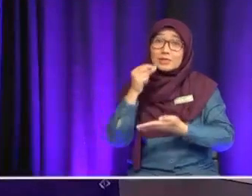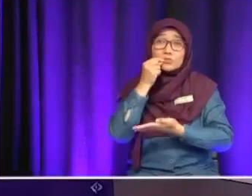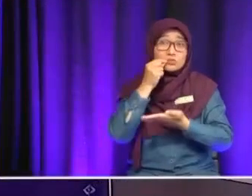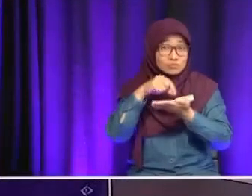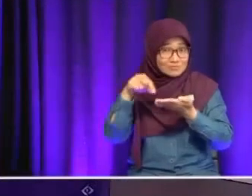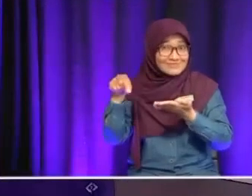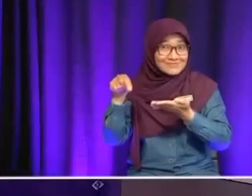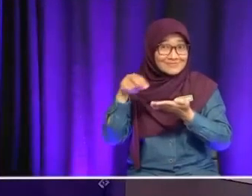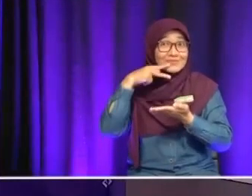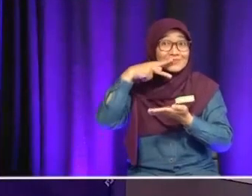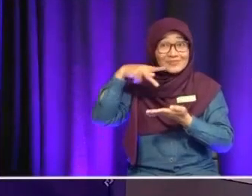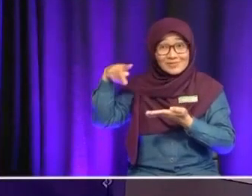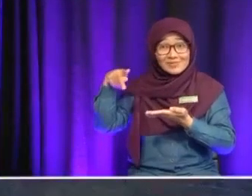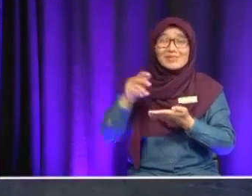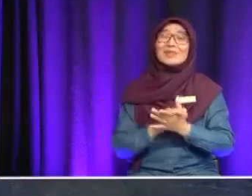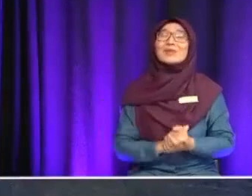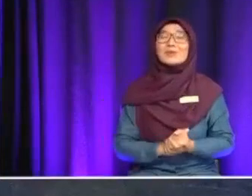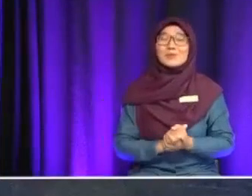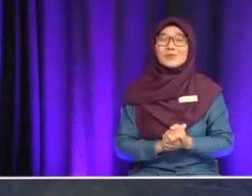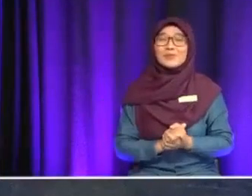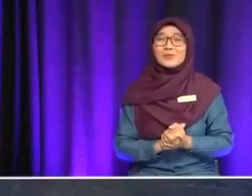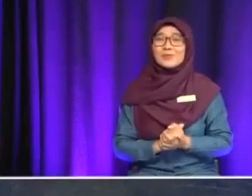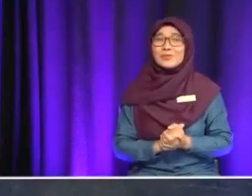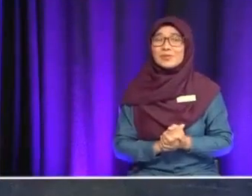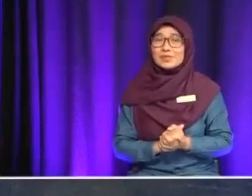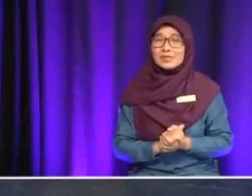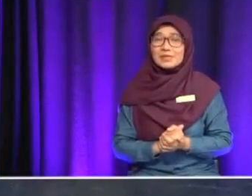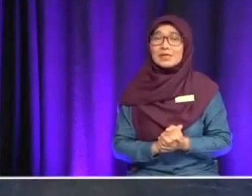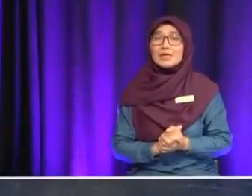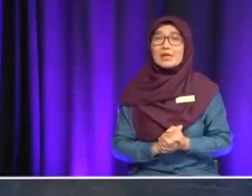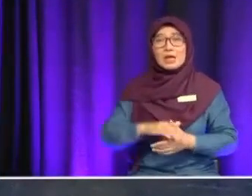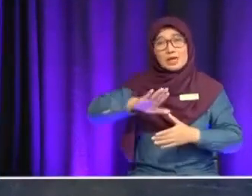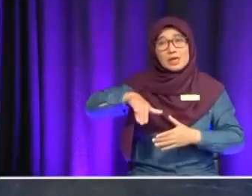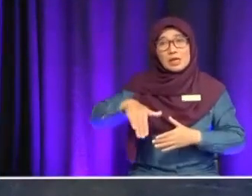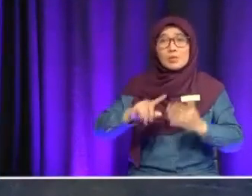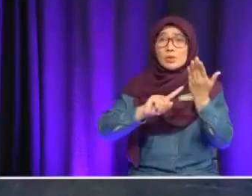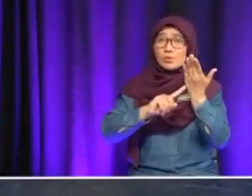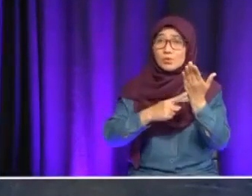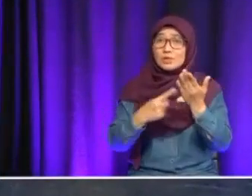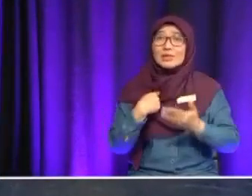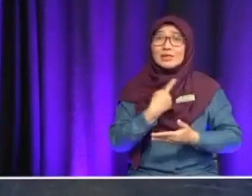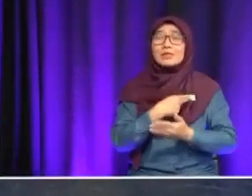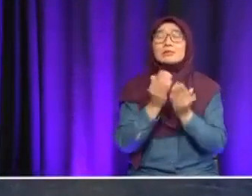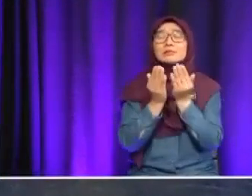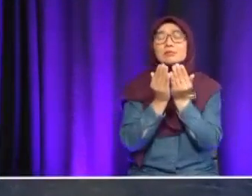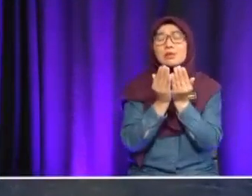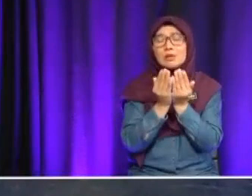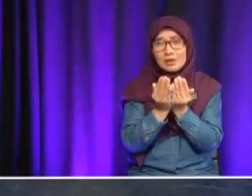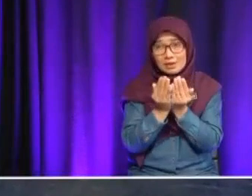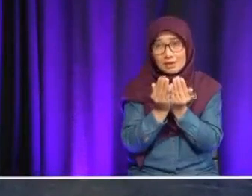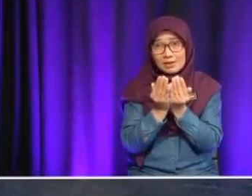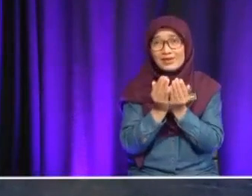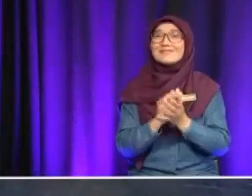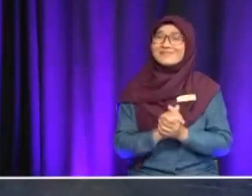untuk itu Syafiqah, sebelum kita memulakan belajar pada hari ini, sukalah kiranya Ustazah rasa kita baca doa dulu.